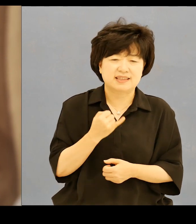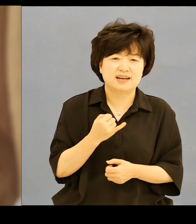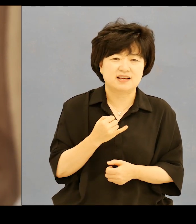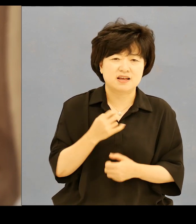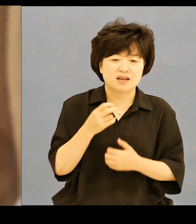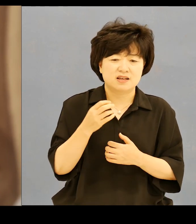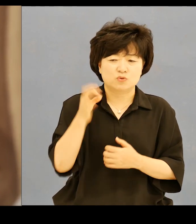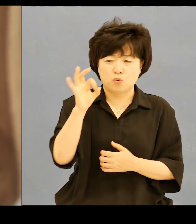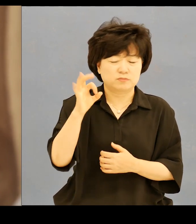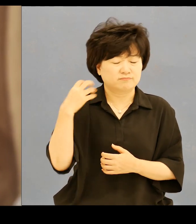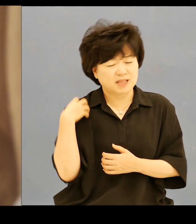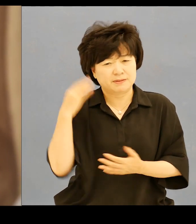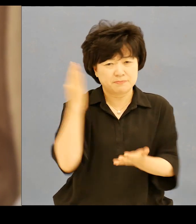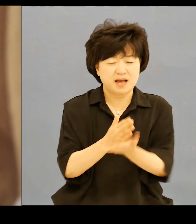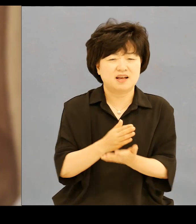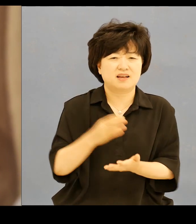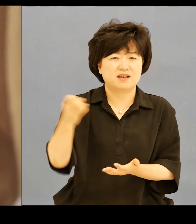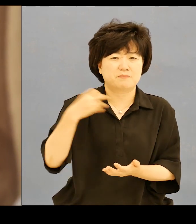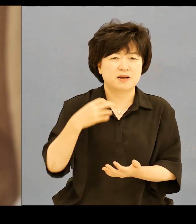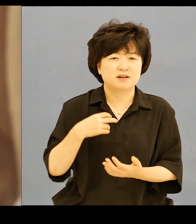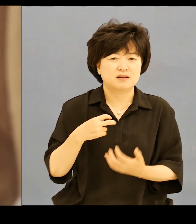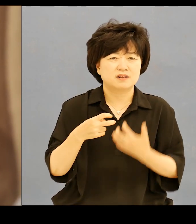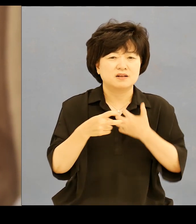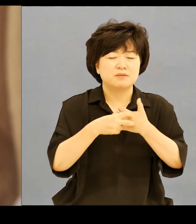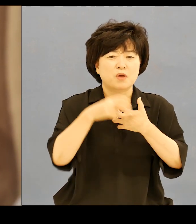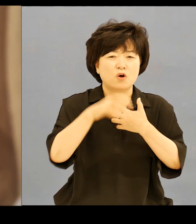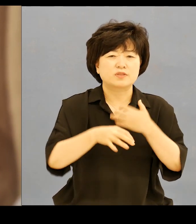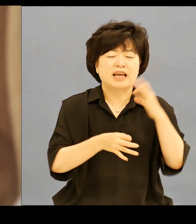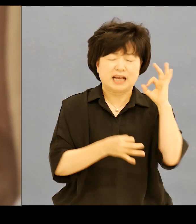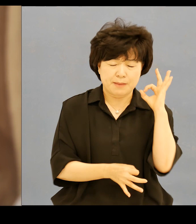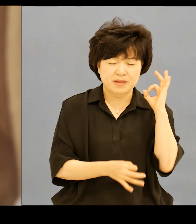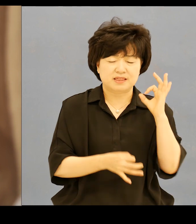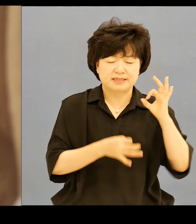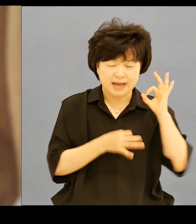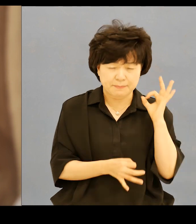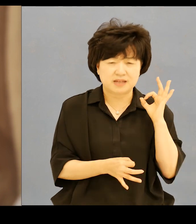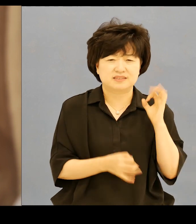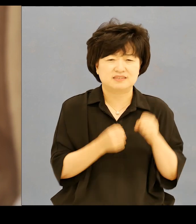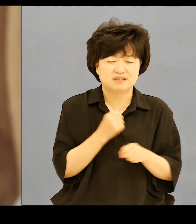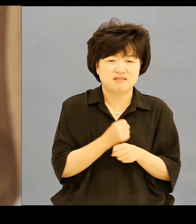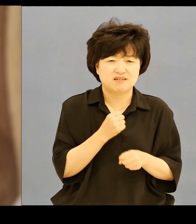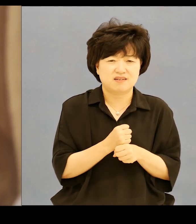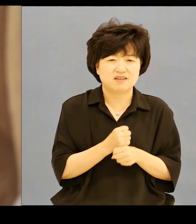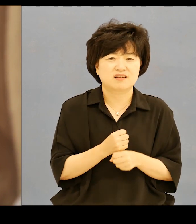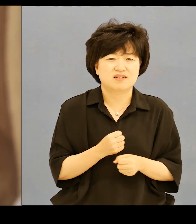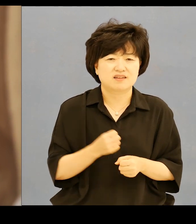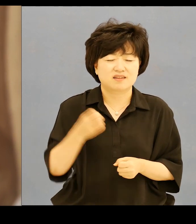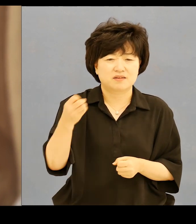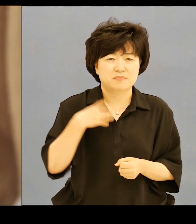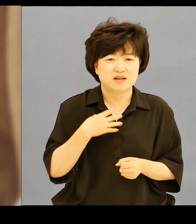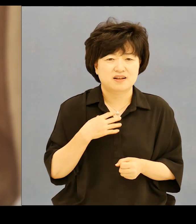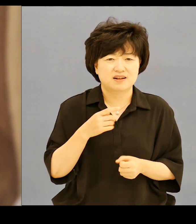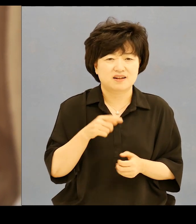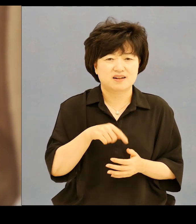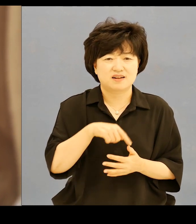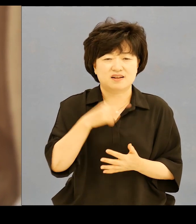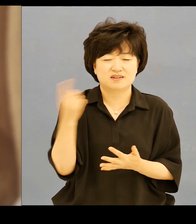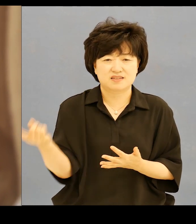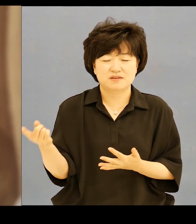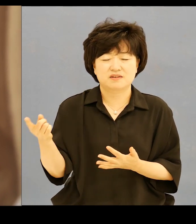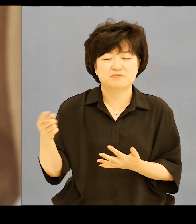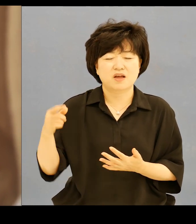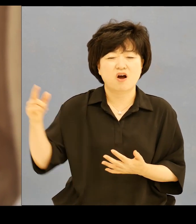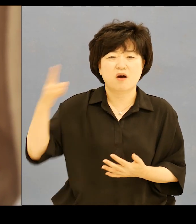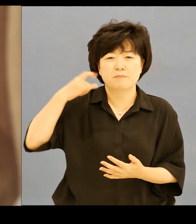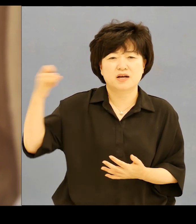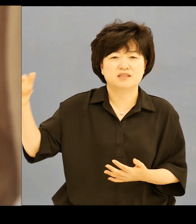괜찮다고 내가 괜찮으니까 병원에 가만히 있으라고 가만히 있어 웃어. 그래서 다시 엄마한테 전화가